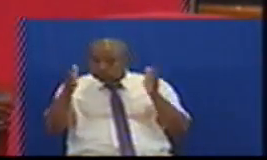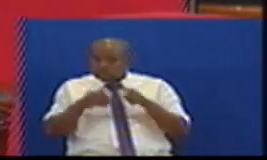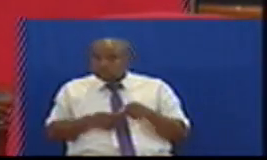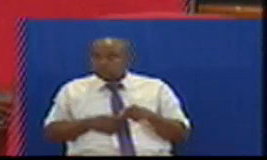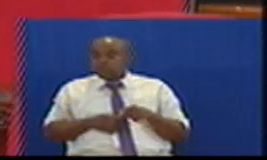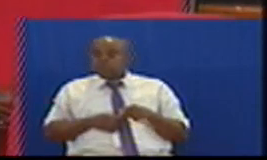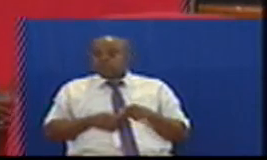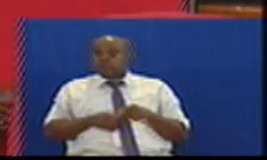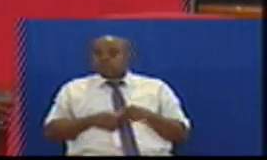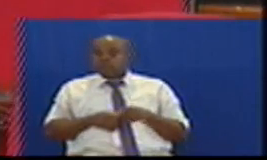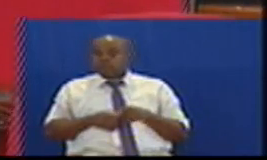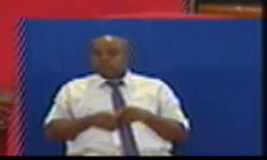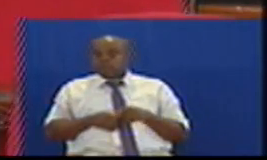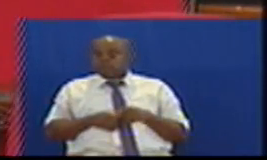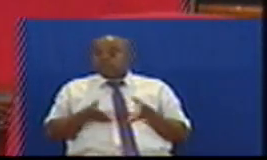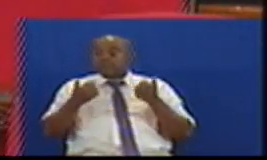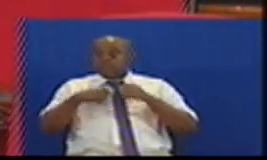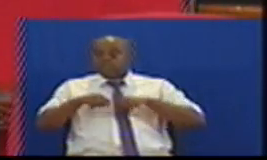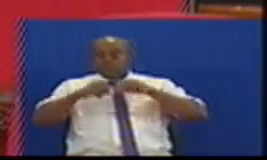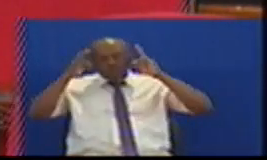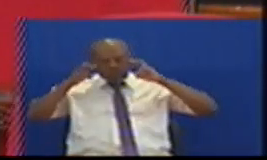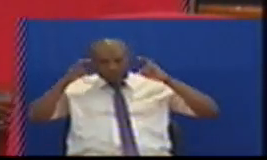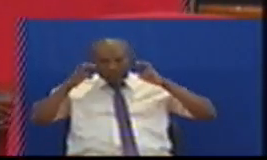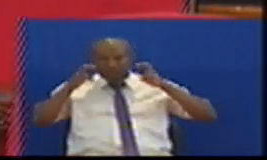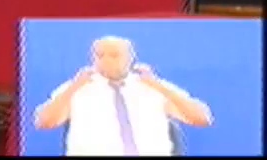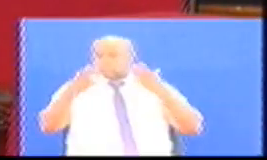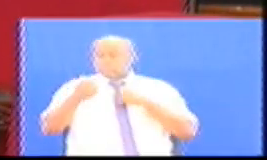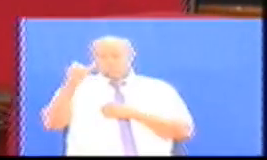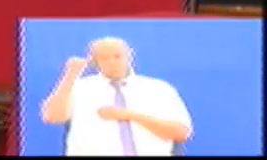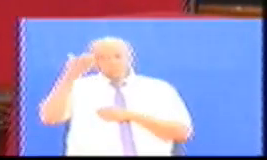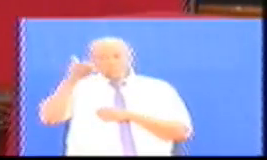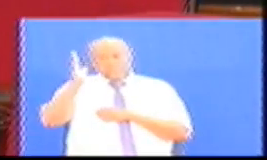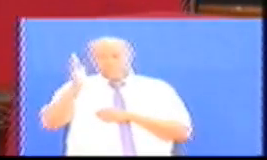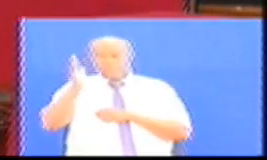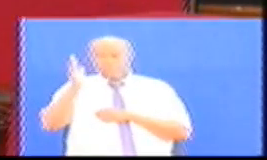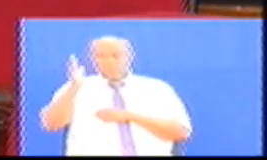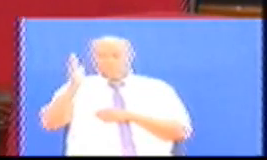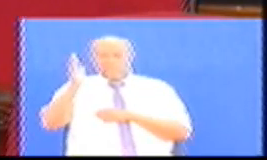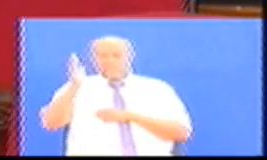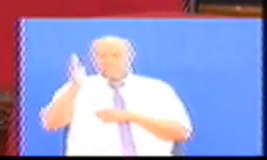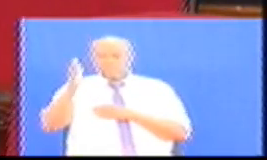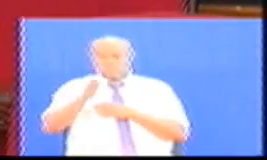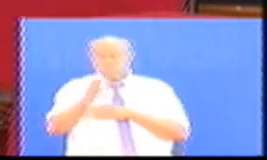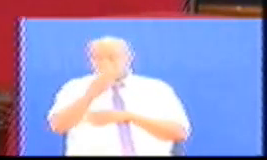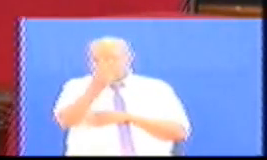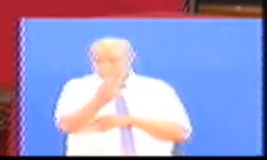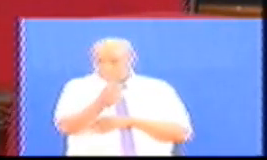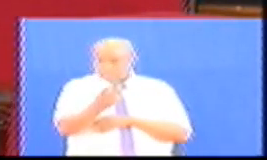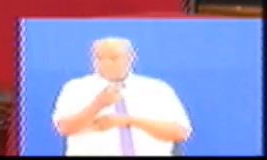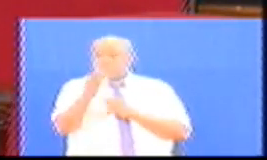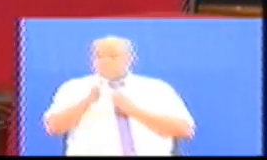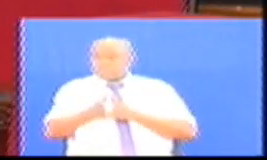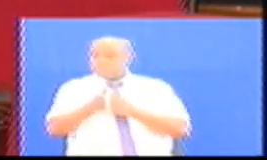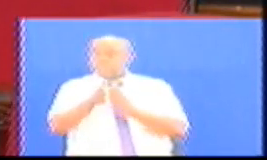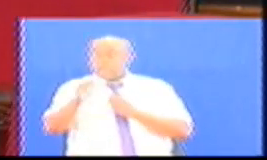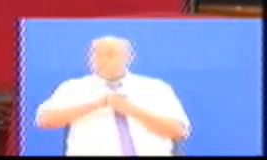azimio? Tutafakari vizuri, tushauri vizuri serikali namna ambavyo tutajiposition vizuri kimkakati namna ya kutumia hii